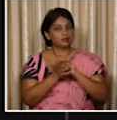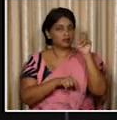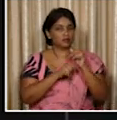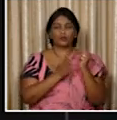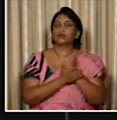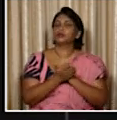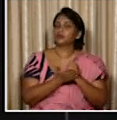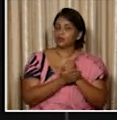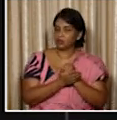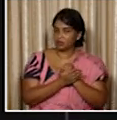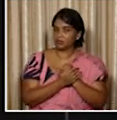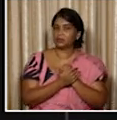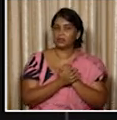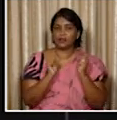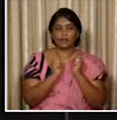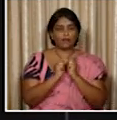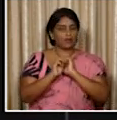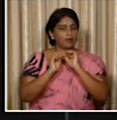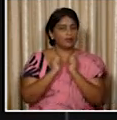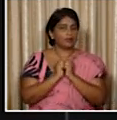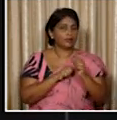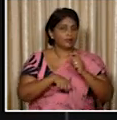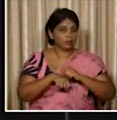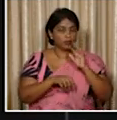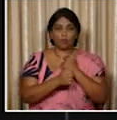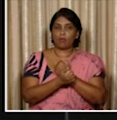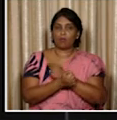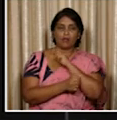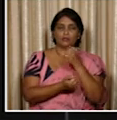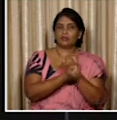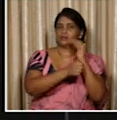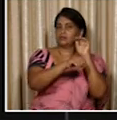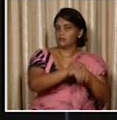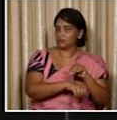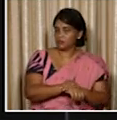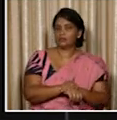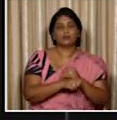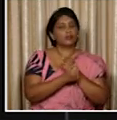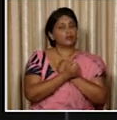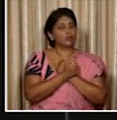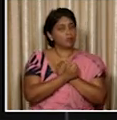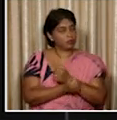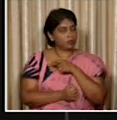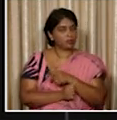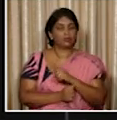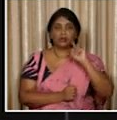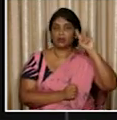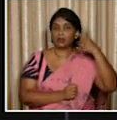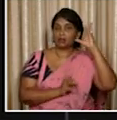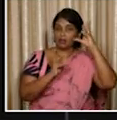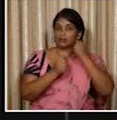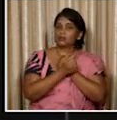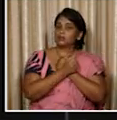கைது செய்யப்பட்டு மறுநாள் 8ஆம் தேதி மாலை 3 மணி வரை வவுனியா போலீஸ் நிலையத்தில் தடுத்து வைக்கப்பட்டிருந்தனர். மறுநாள் சிவராத்திரி